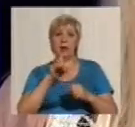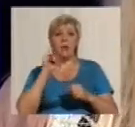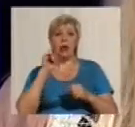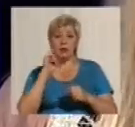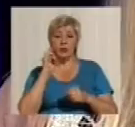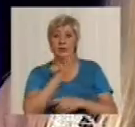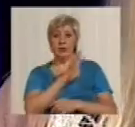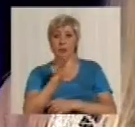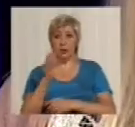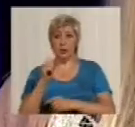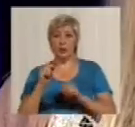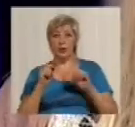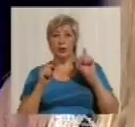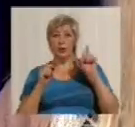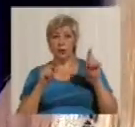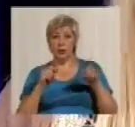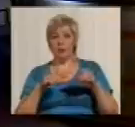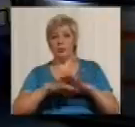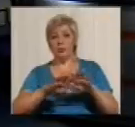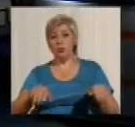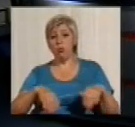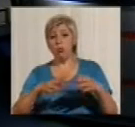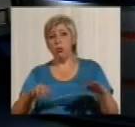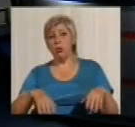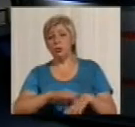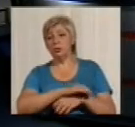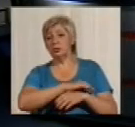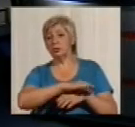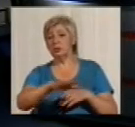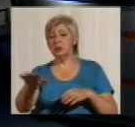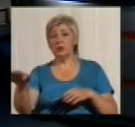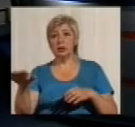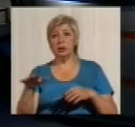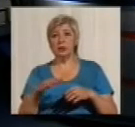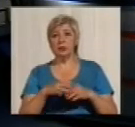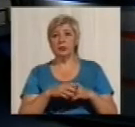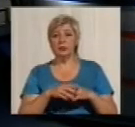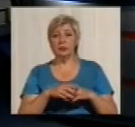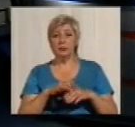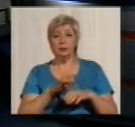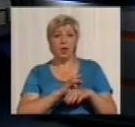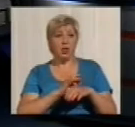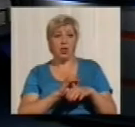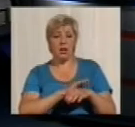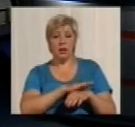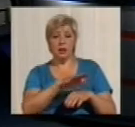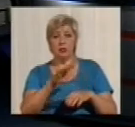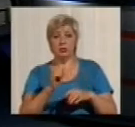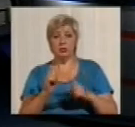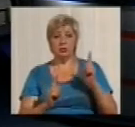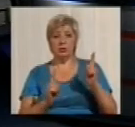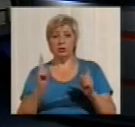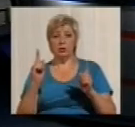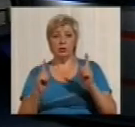прекрасная зеленая зона с травой. И теперь там лысый пустырь. Который ну, просто да. прекрасно смотрится, лисий пустир з торчащими